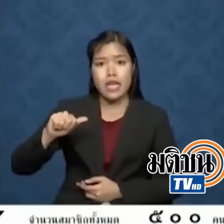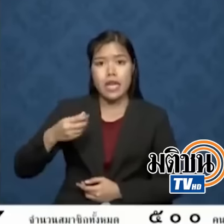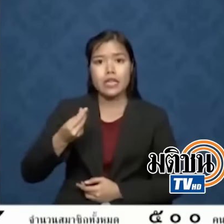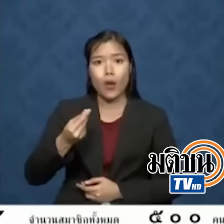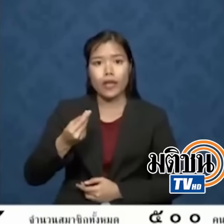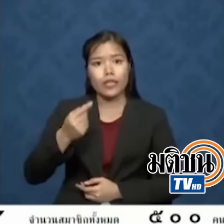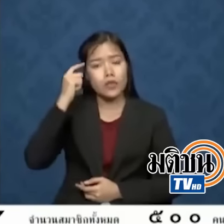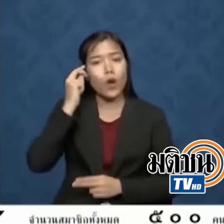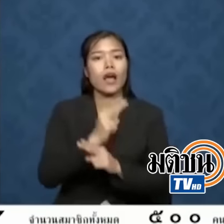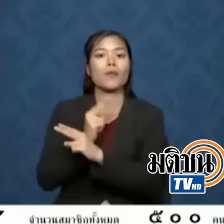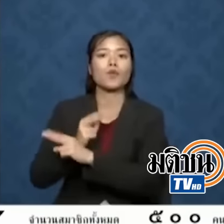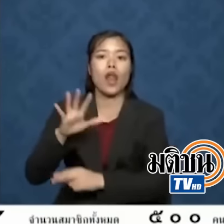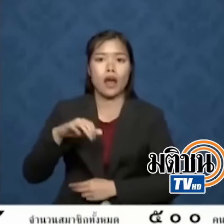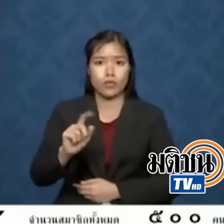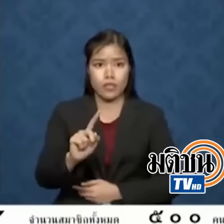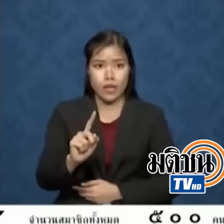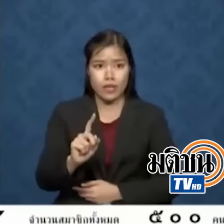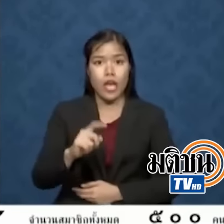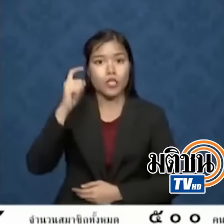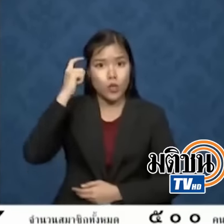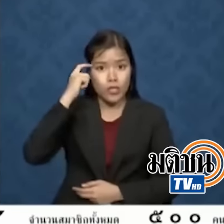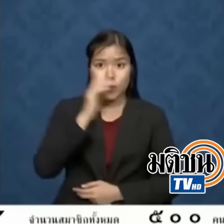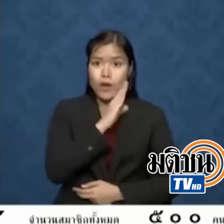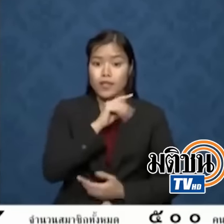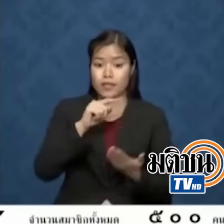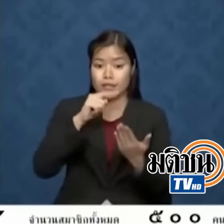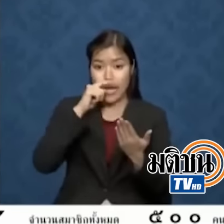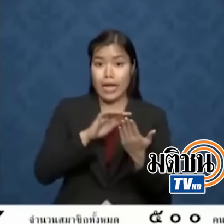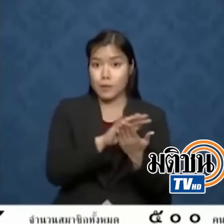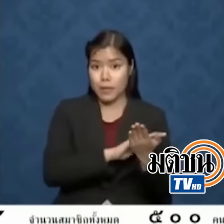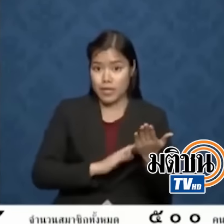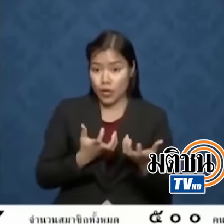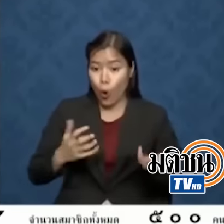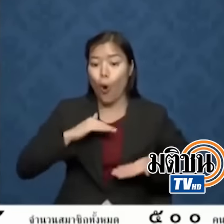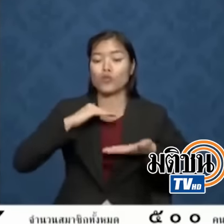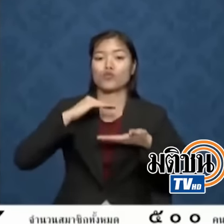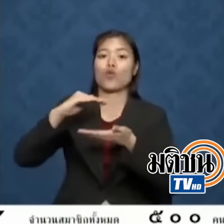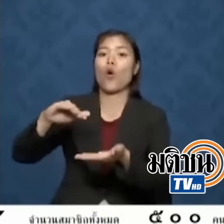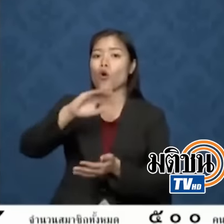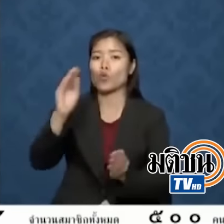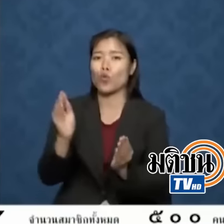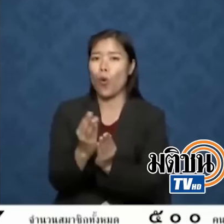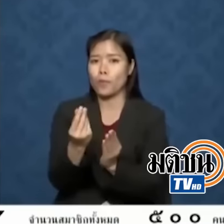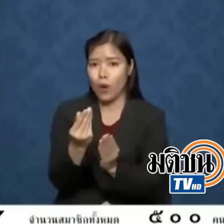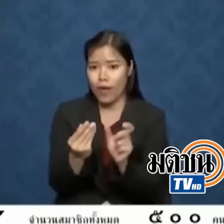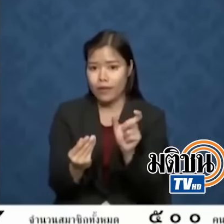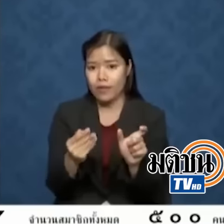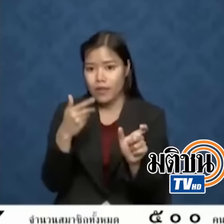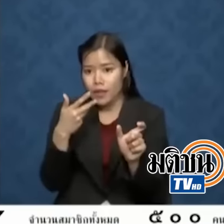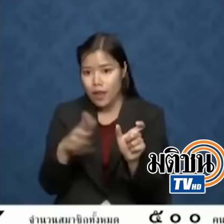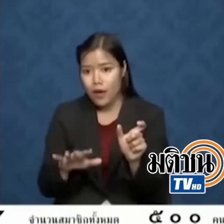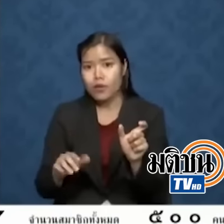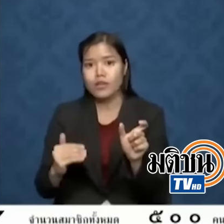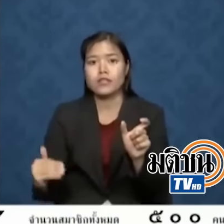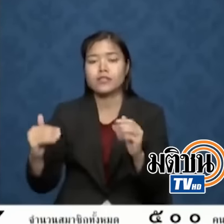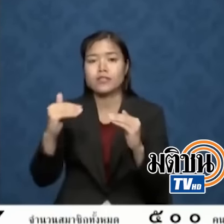อะไรท่านก็ต้องคิดจากว่าเราส่งออกรวมเท่าไหร่แล้วในก้อนนั้นเนี่ยมันใช้สิทธิ